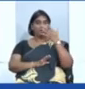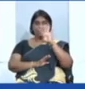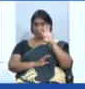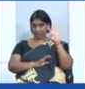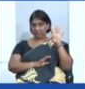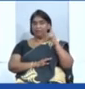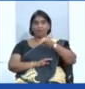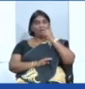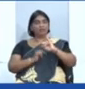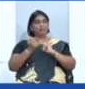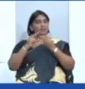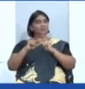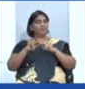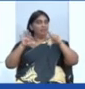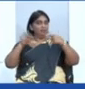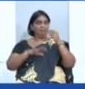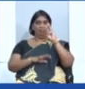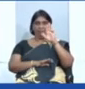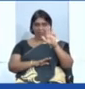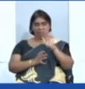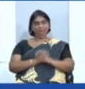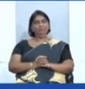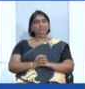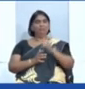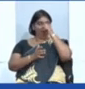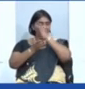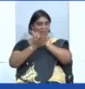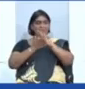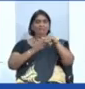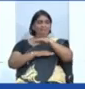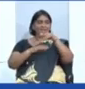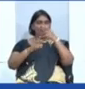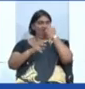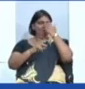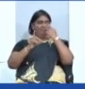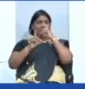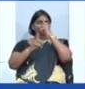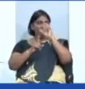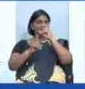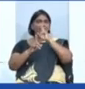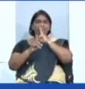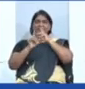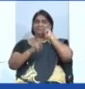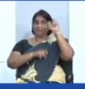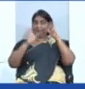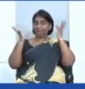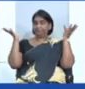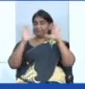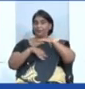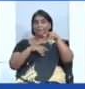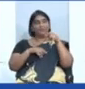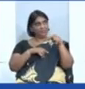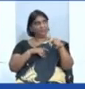544ක් වන අතර අනුමත කාර්ය මණ්ඩලය 739ක්. හොරණ ප්‍රදේශය සහ ඒ යට කළුතර කොළඹ සහ රත්නපුර දිස්ත්‍රික් වලට අයත්